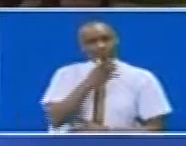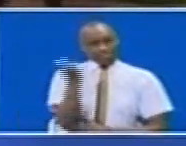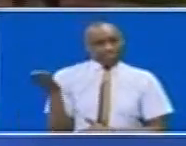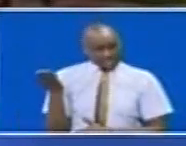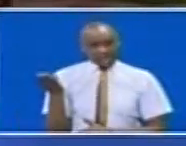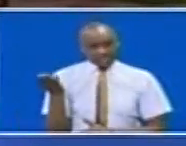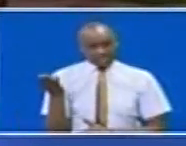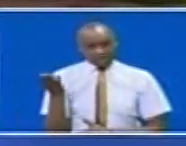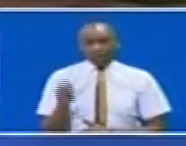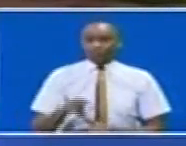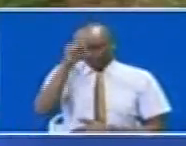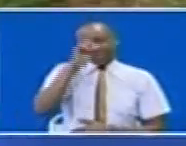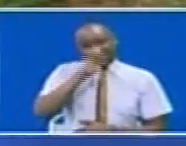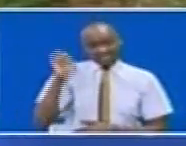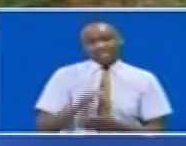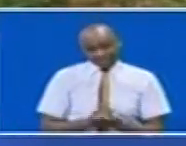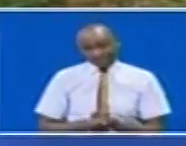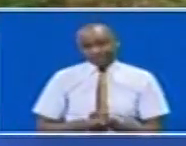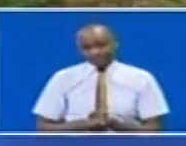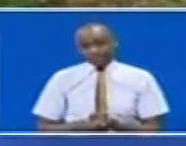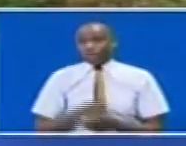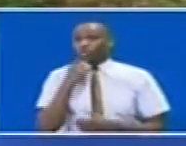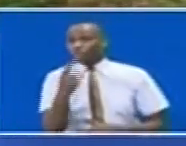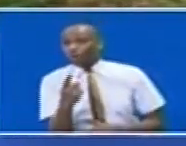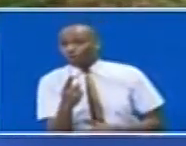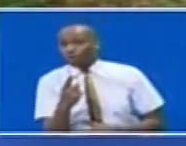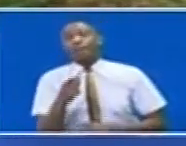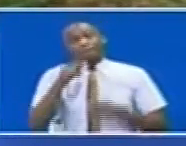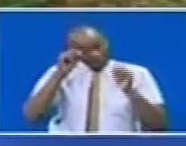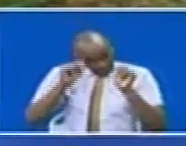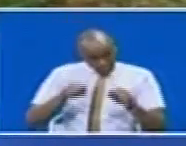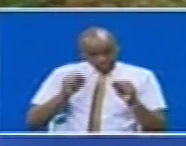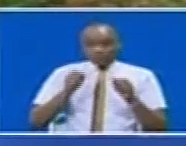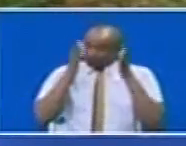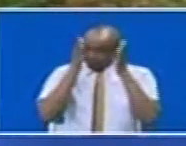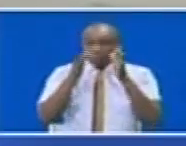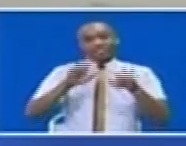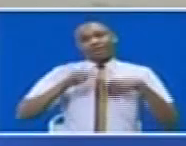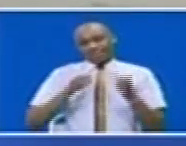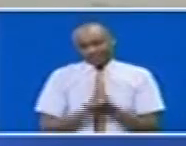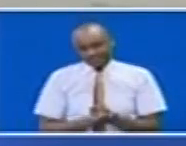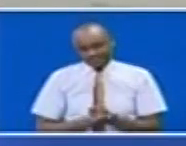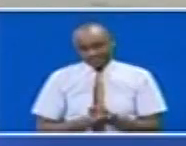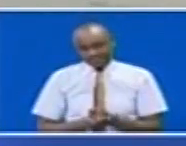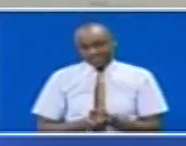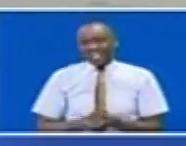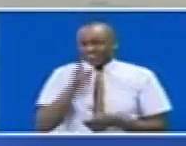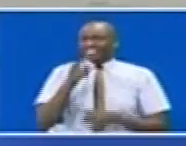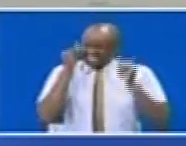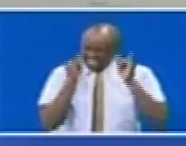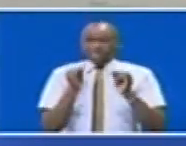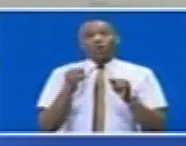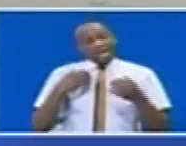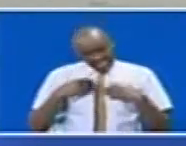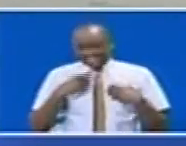wa eneo la kaskazini mashariki, kwa hivyo yafaa kuzingatiwa. Ni mwamko mpya kwa wenyeji wa